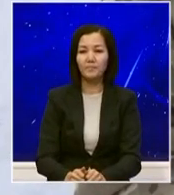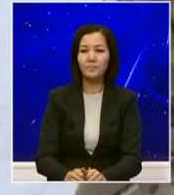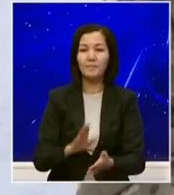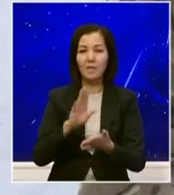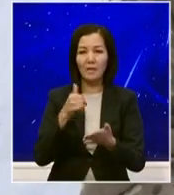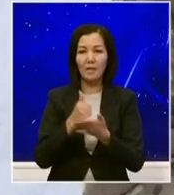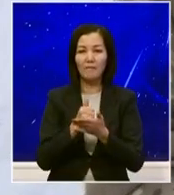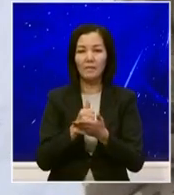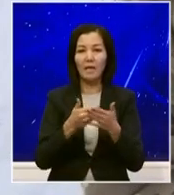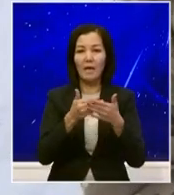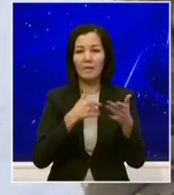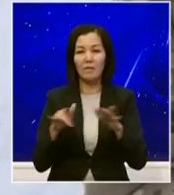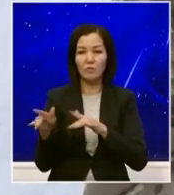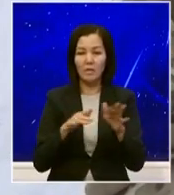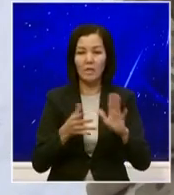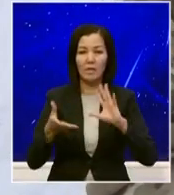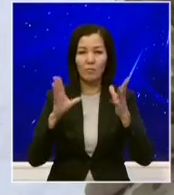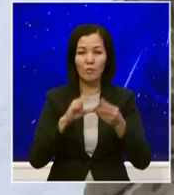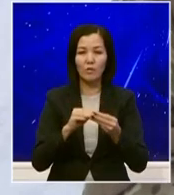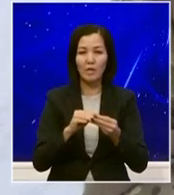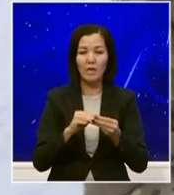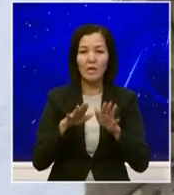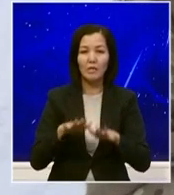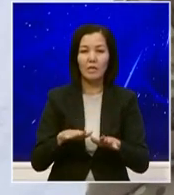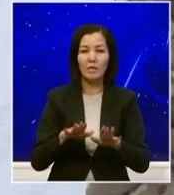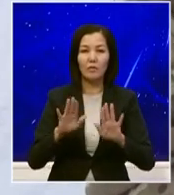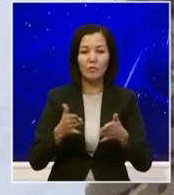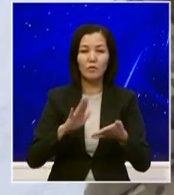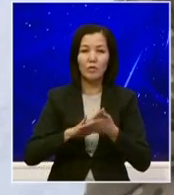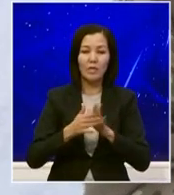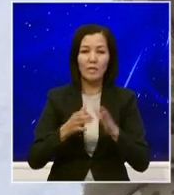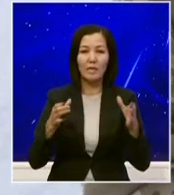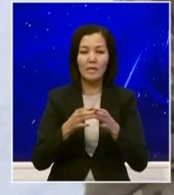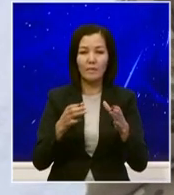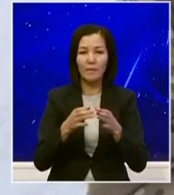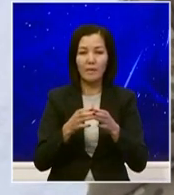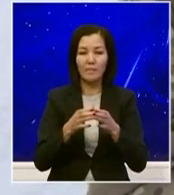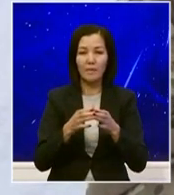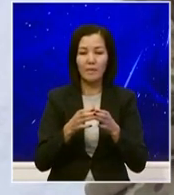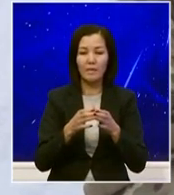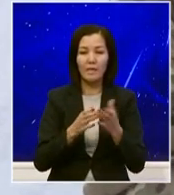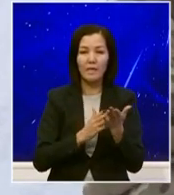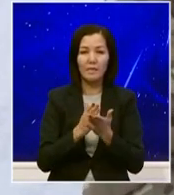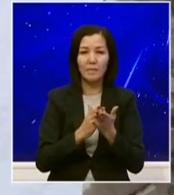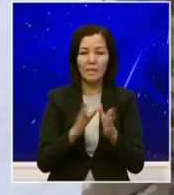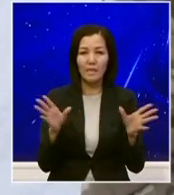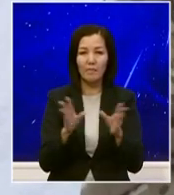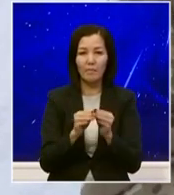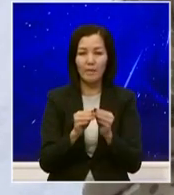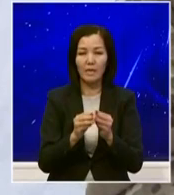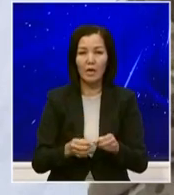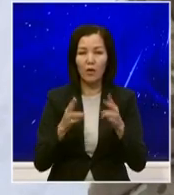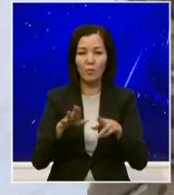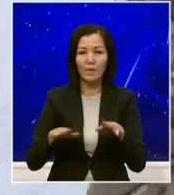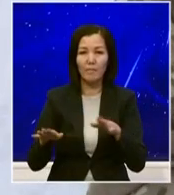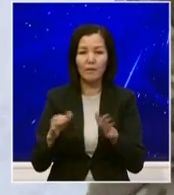Негізінен енді алдын алу шаралары бойынша жергілікті төтенше жағдайлар департаментінің өкілдерімен қауіпті